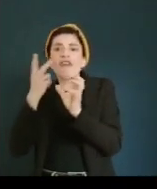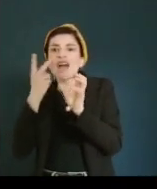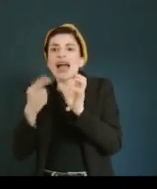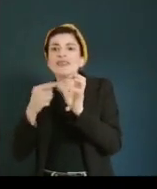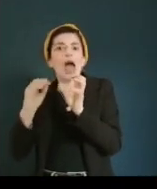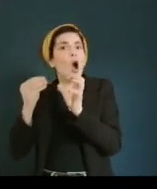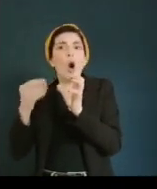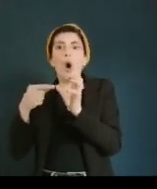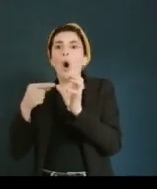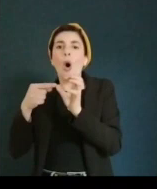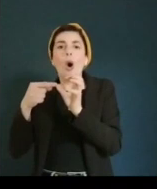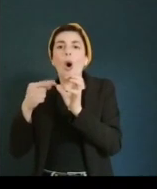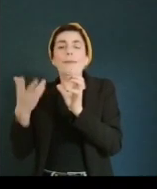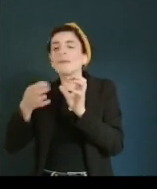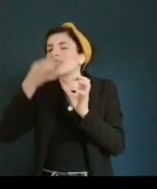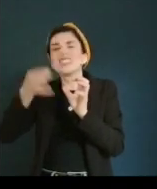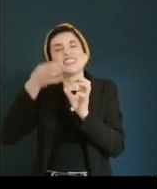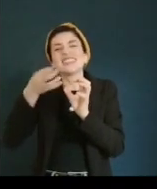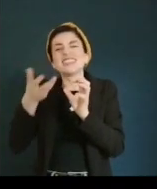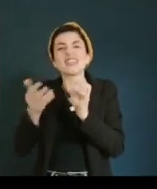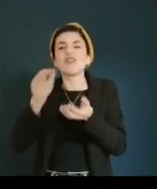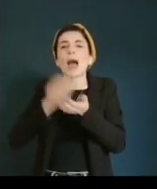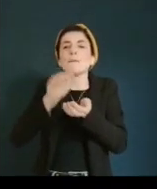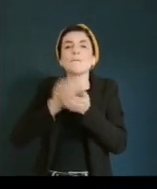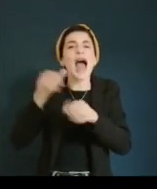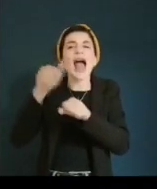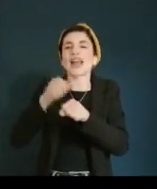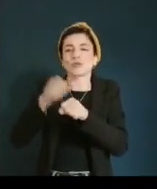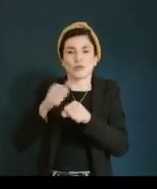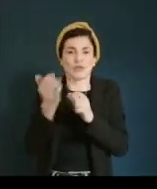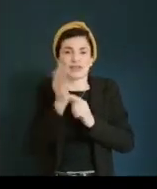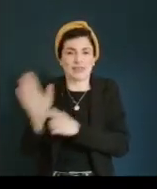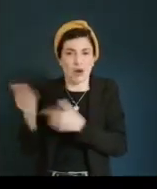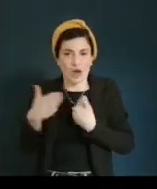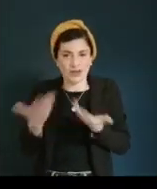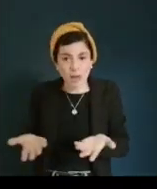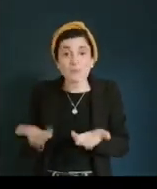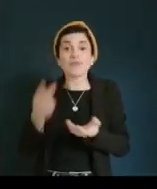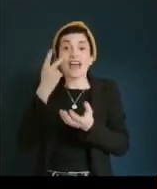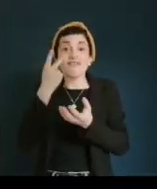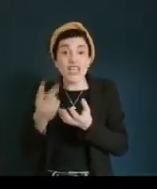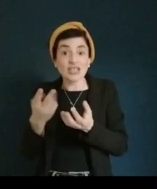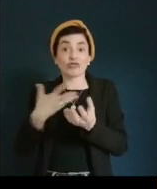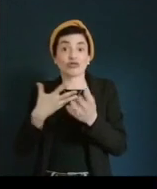farvi vedere esattamente che cosa si intende per pane di pasta dura. Quindi, come